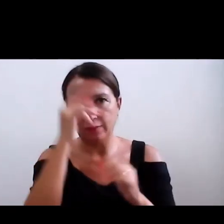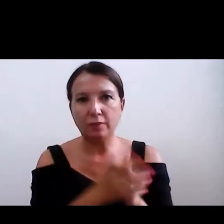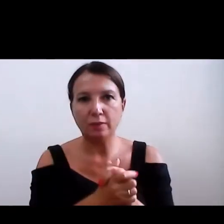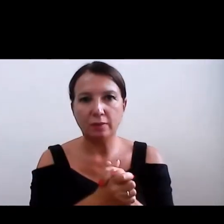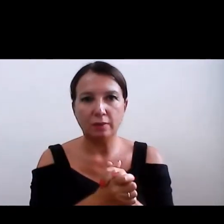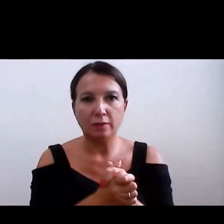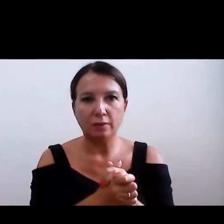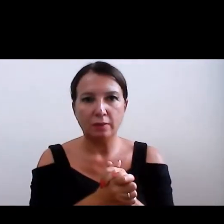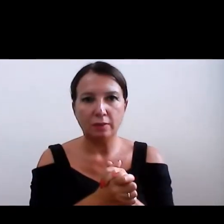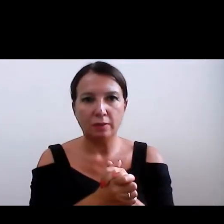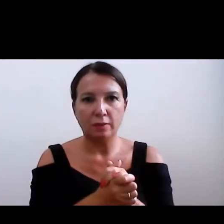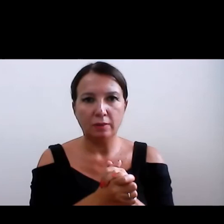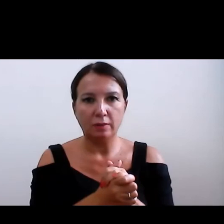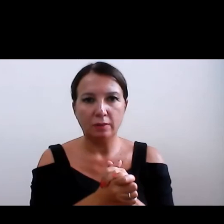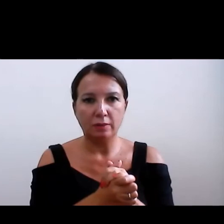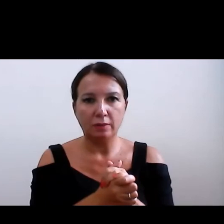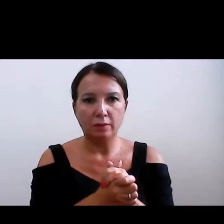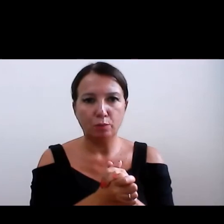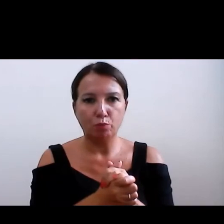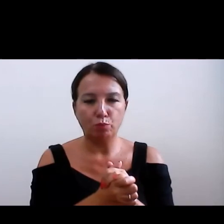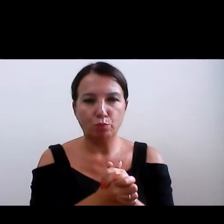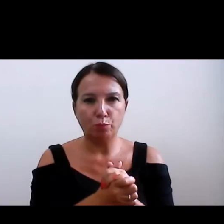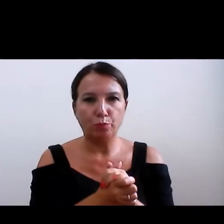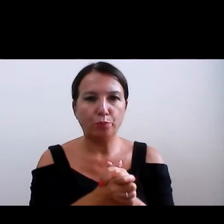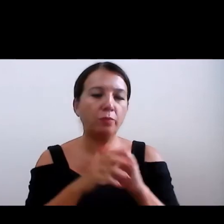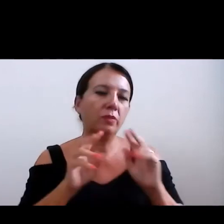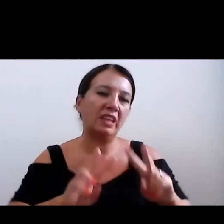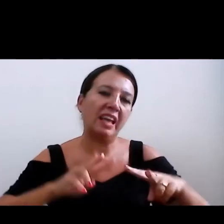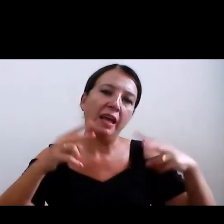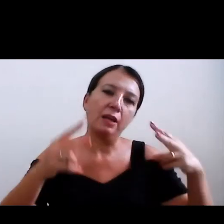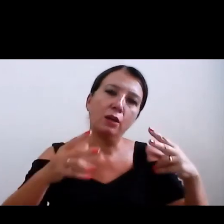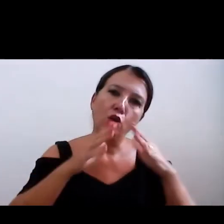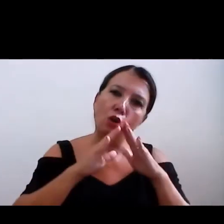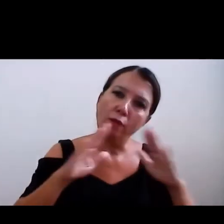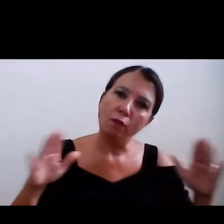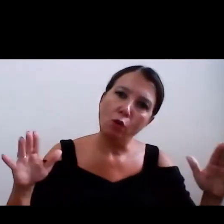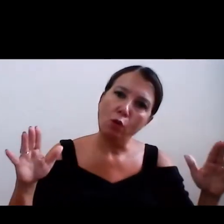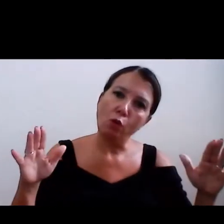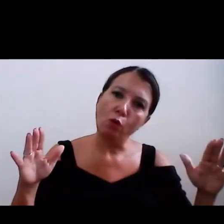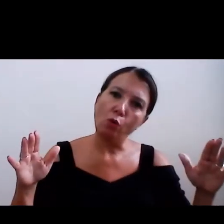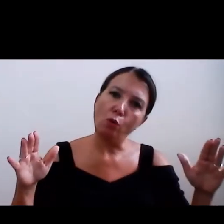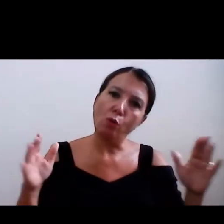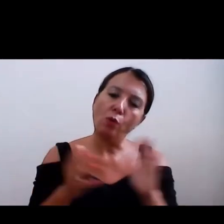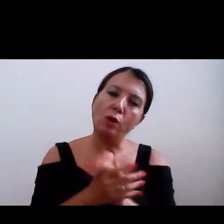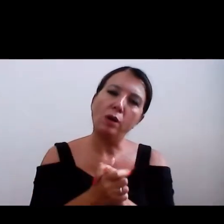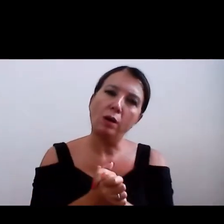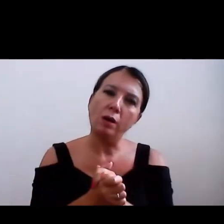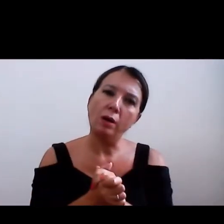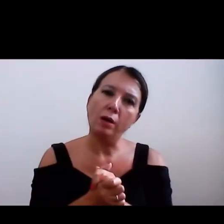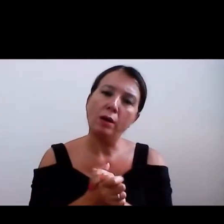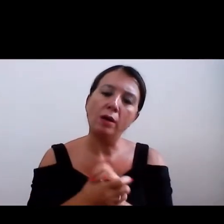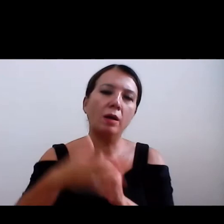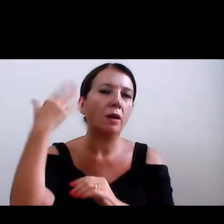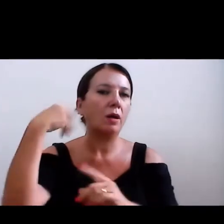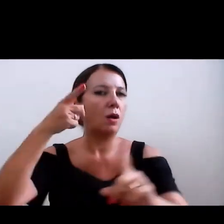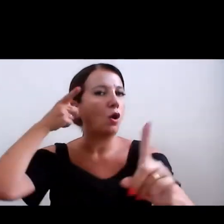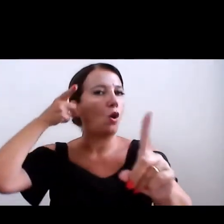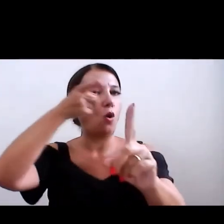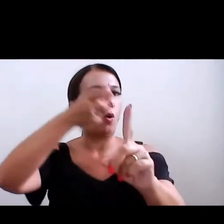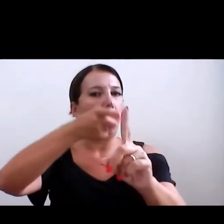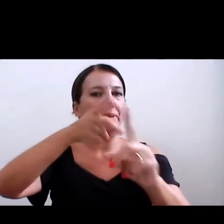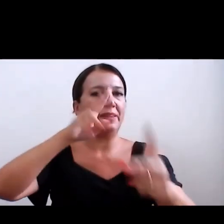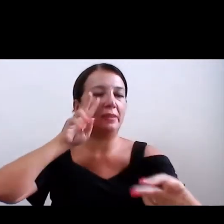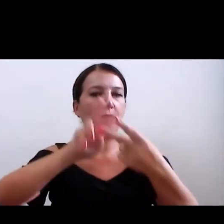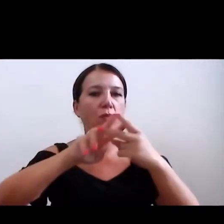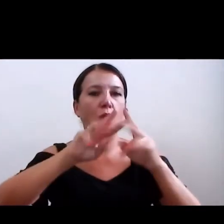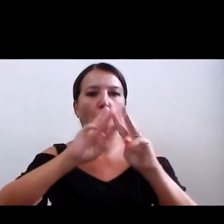In ogni caso, io rinnovo comunque, diciamo, quella che era l'obiettivo del nostro webinar